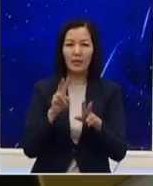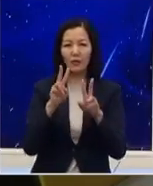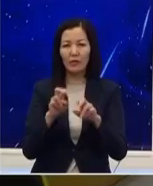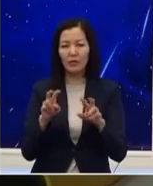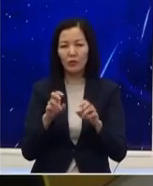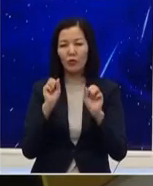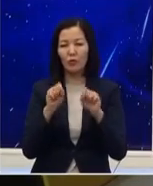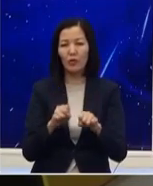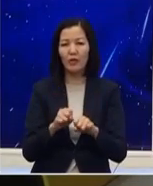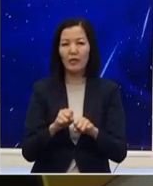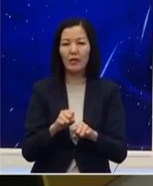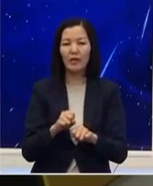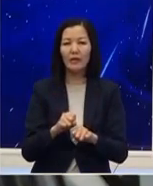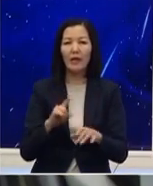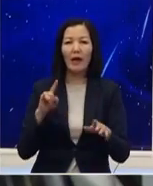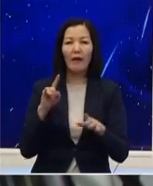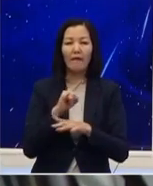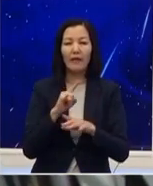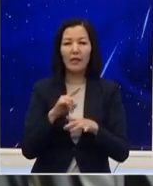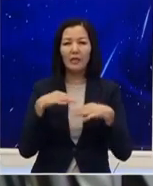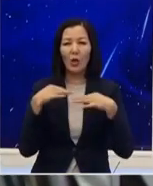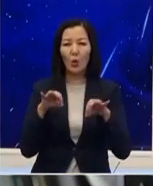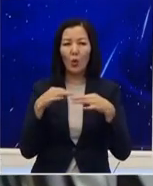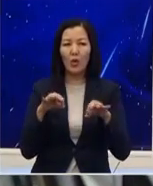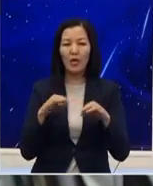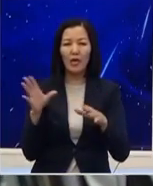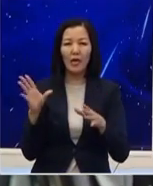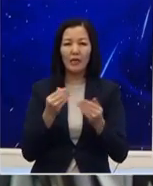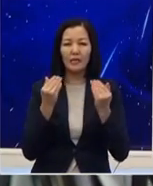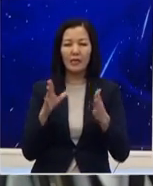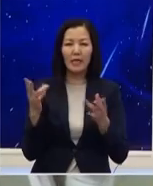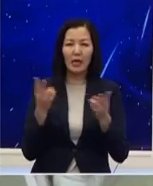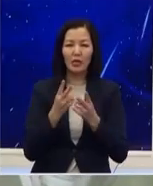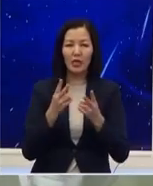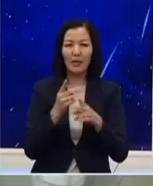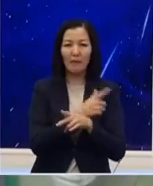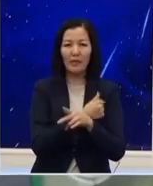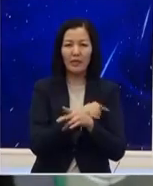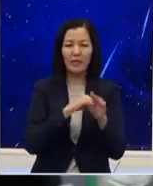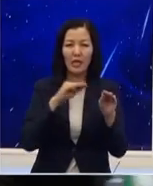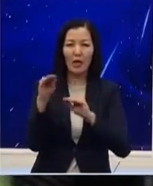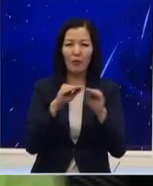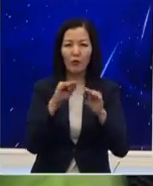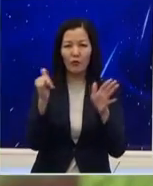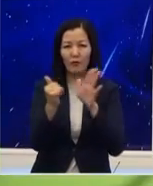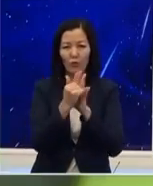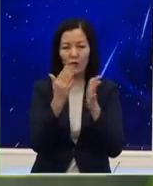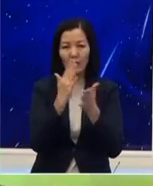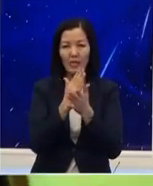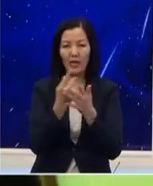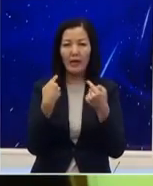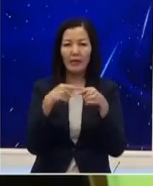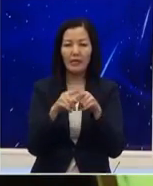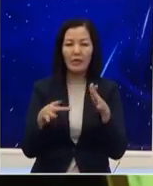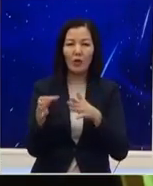регулируется. Санитарлық авиация көлігі заманауи құрылғылармен жабдықталған. Ең қажетті медициналық аппараттар орнатылыпты. Бұл техника